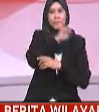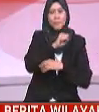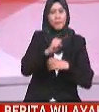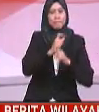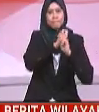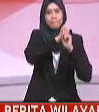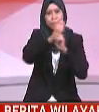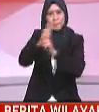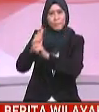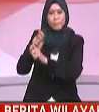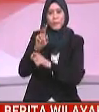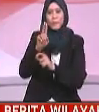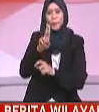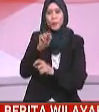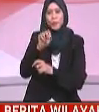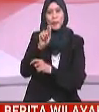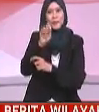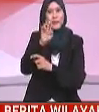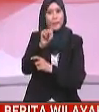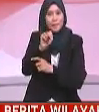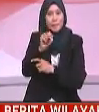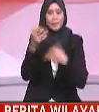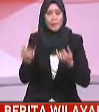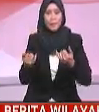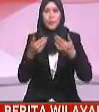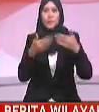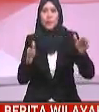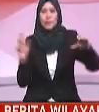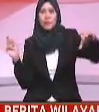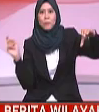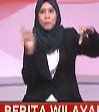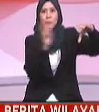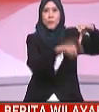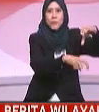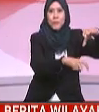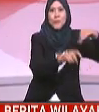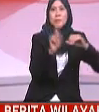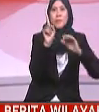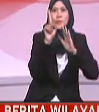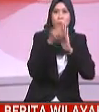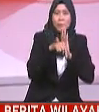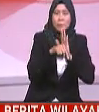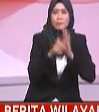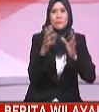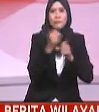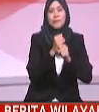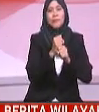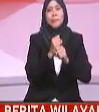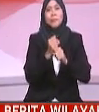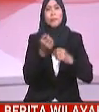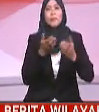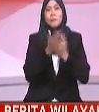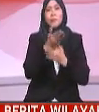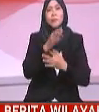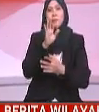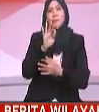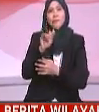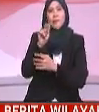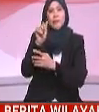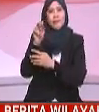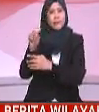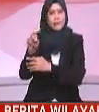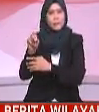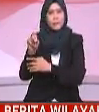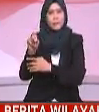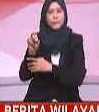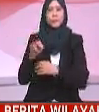benteng pertahanan Uniten KPT telah membuka ruang lawan menambah jaringan seminit kemudian menerusi Nur Fatin